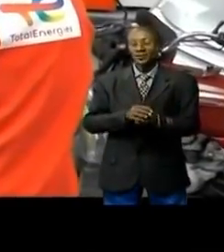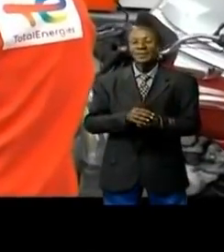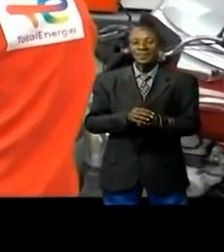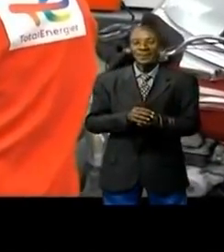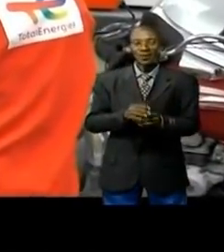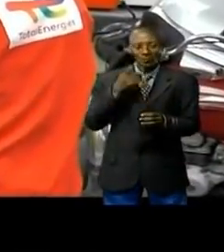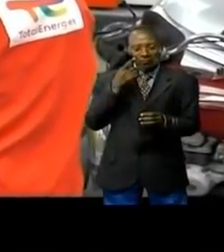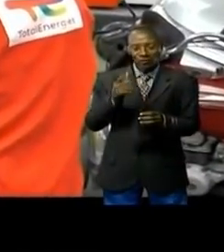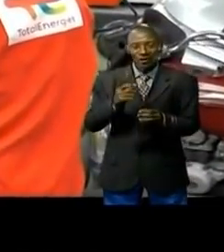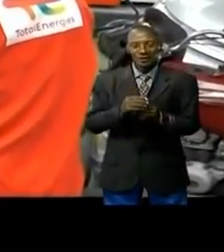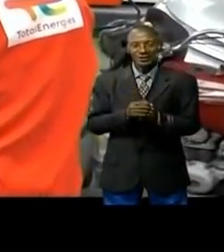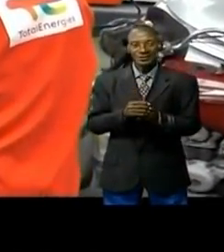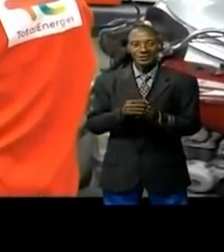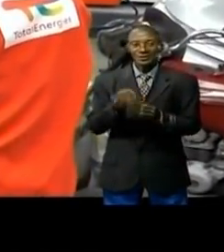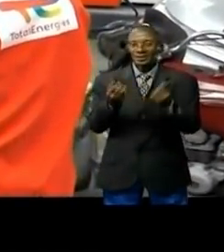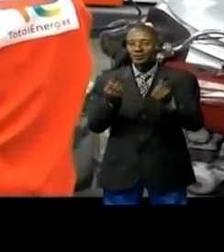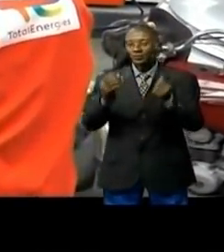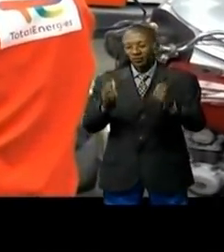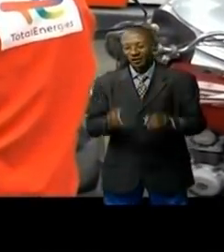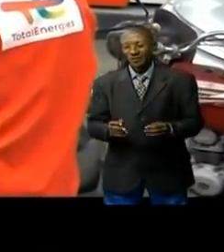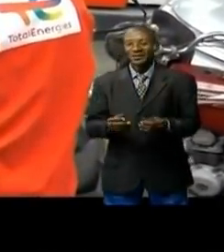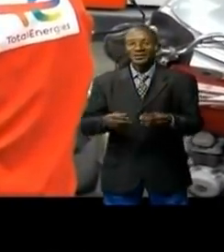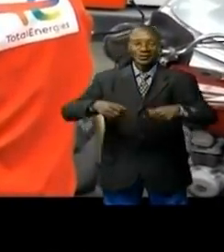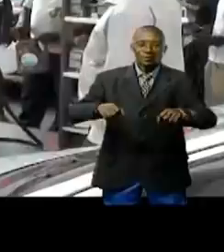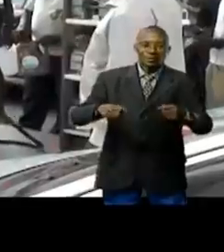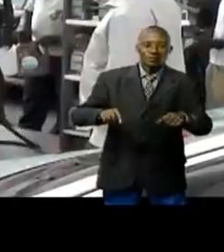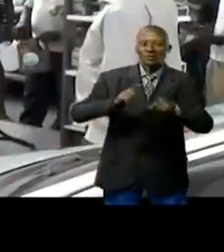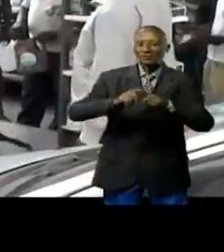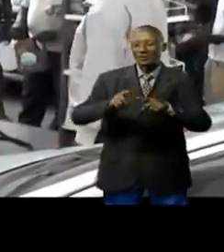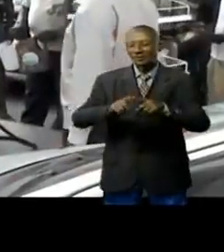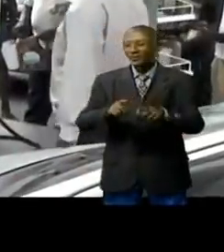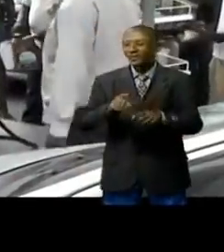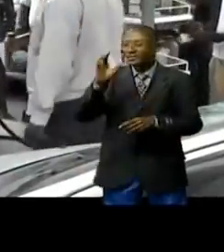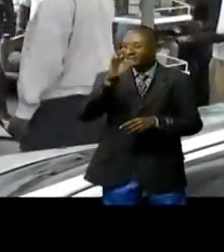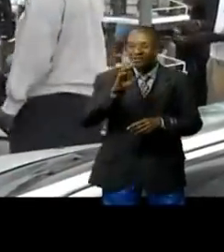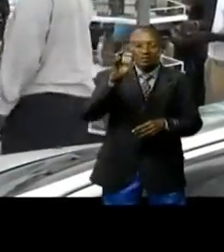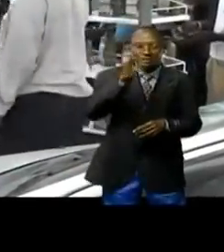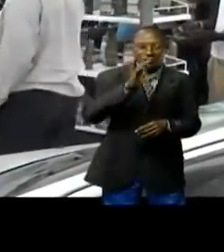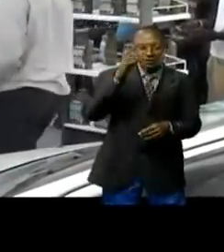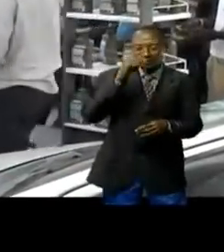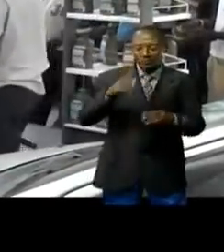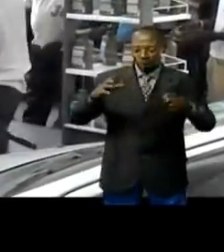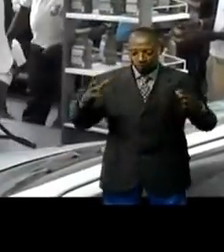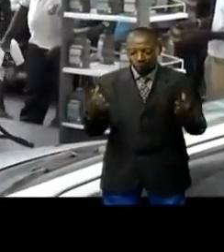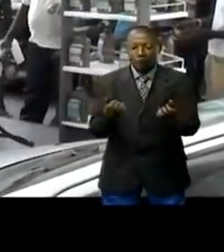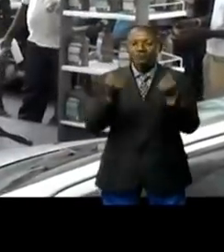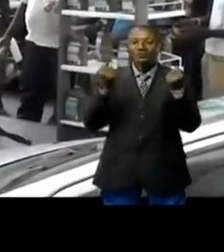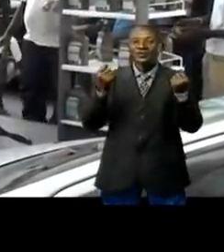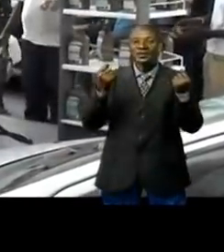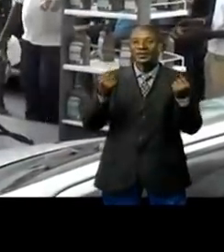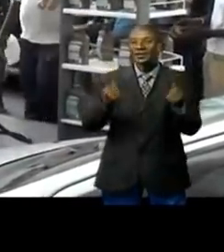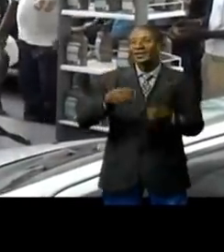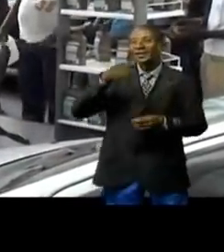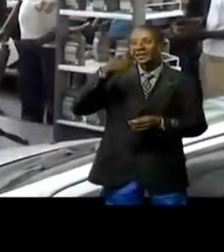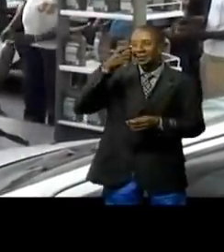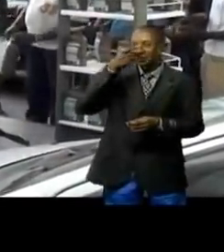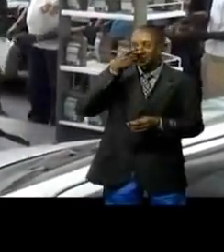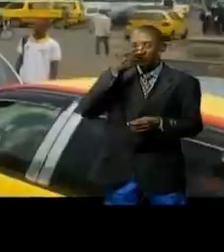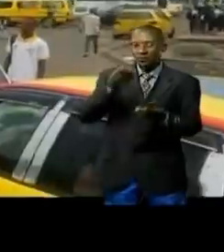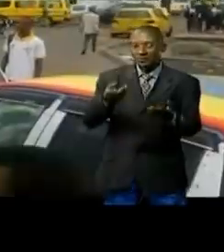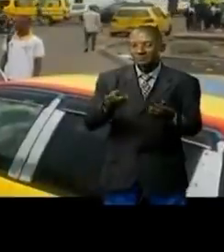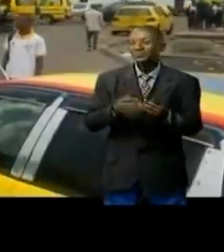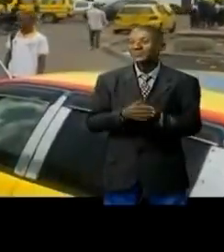disponibles pour les approvisionner au prix officiel. Mais encore, faut-il être patient pour faire la file et attendre d'être